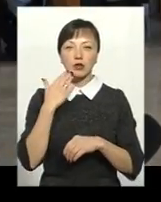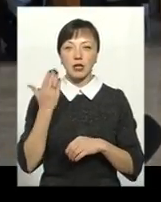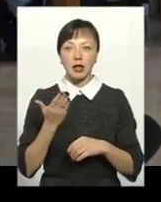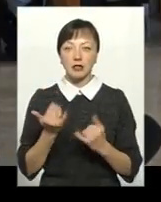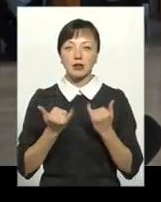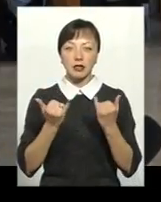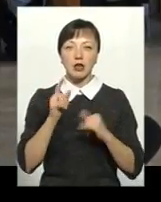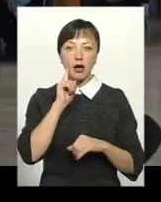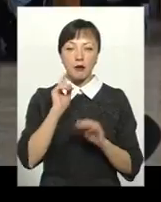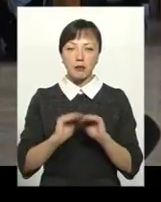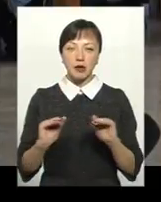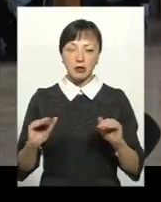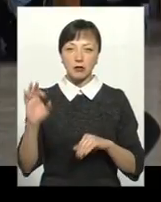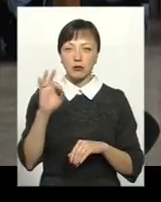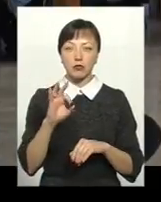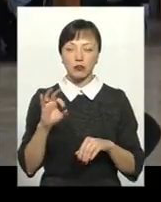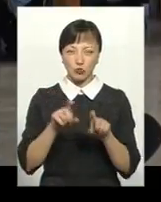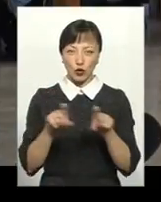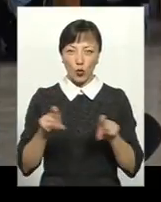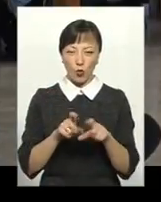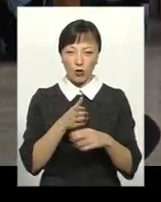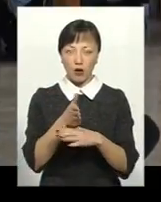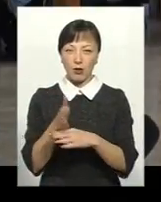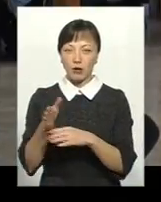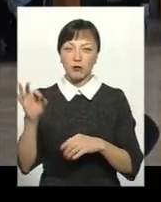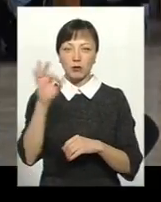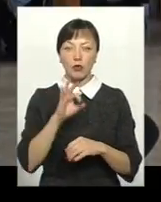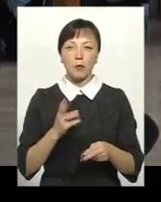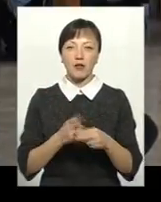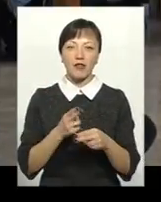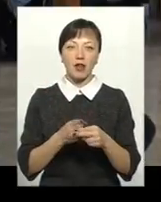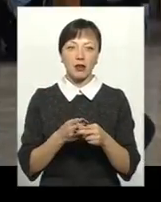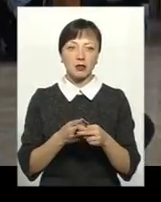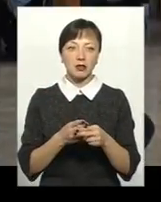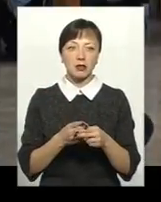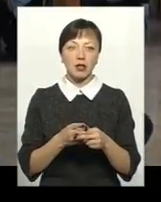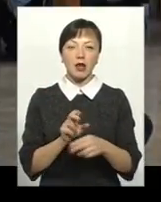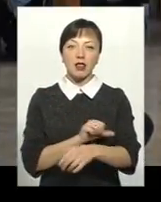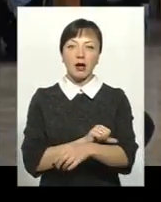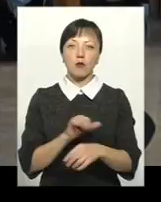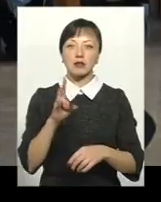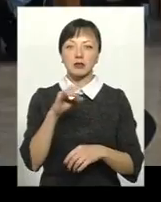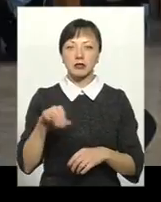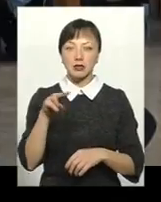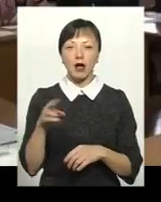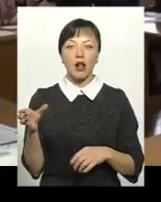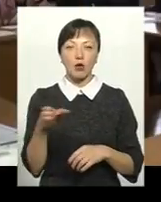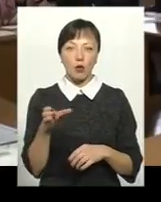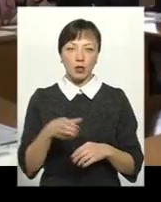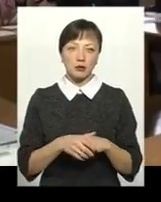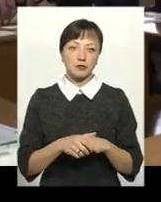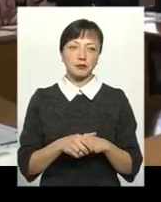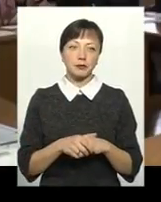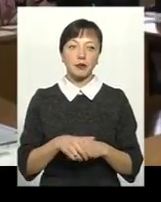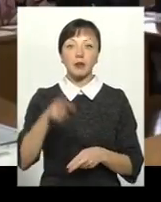для підлітків по школах щодо профілактики наркоманії, СНІДу, алкоголізму. Під